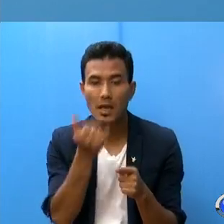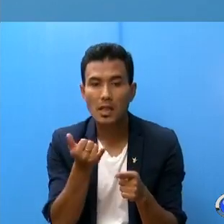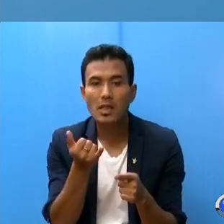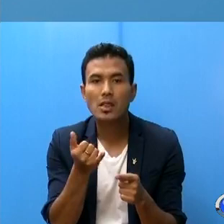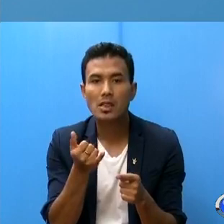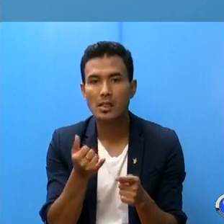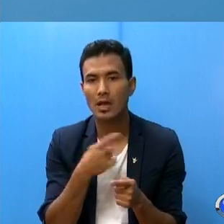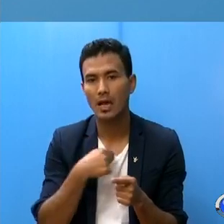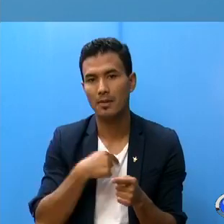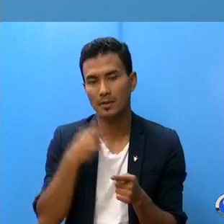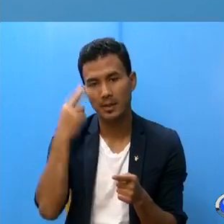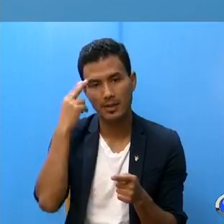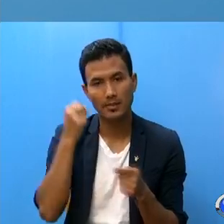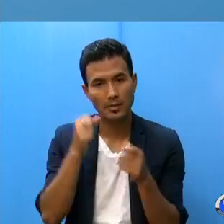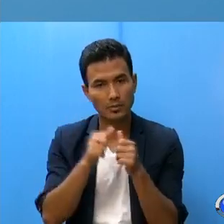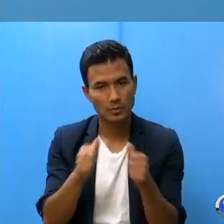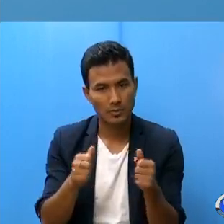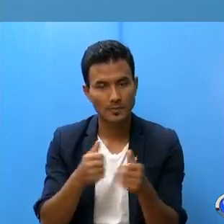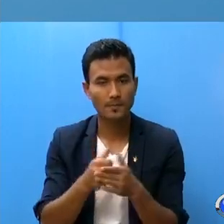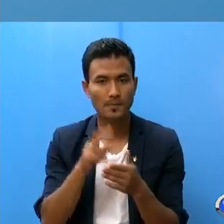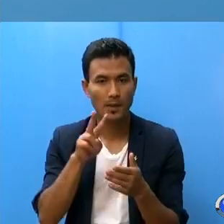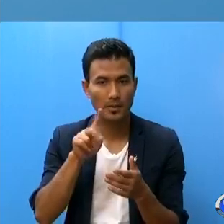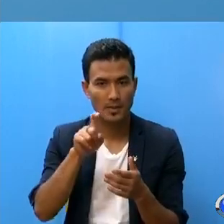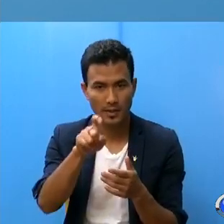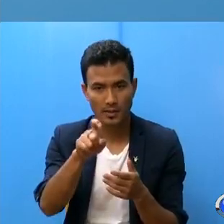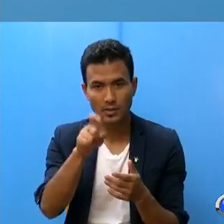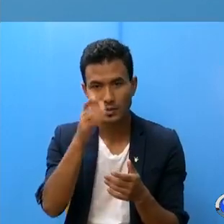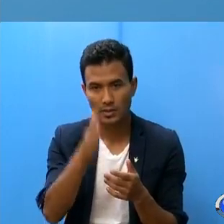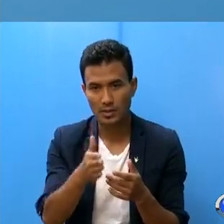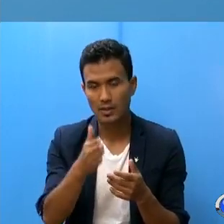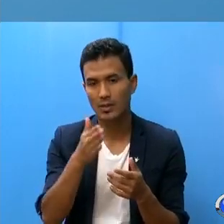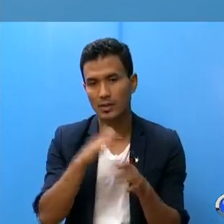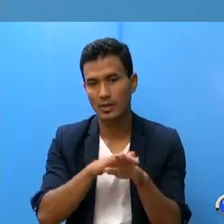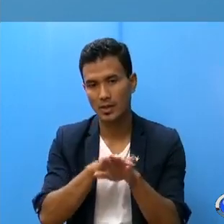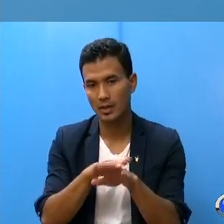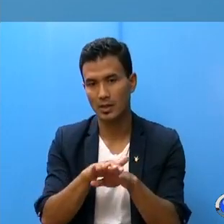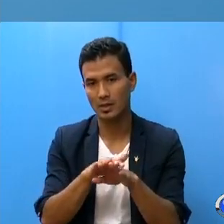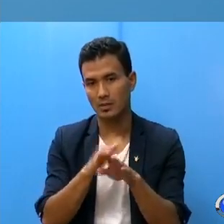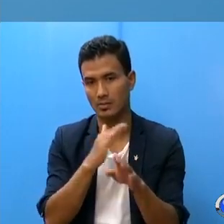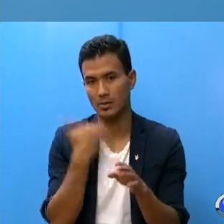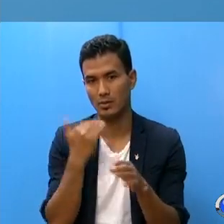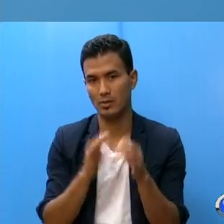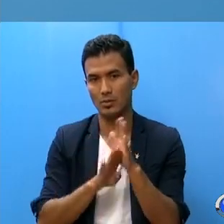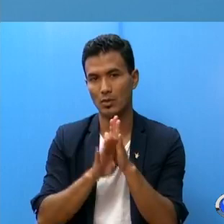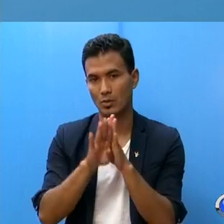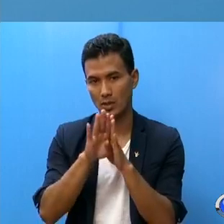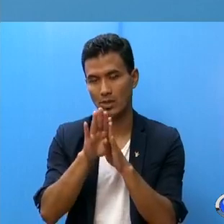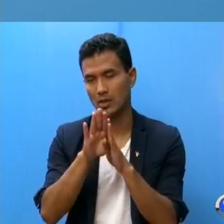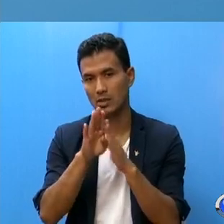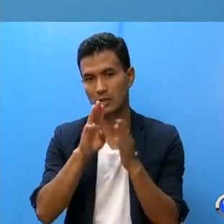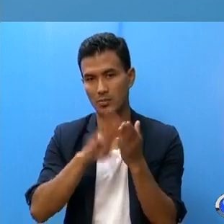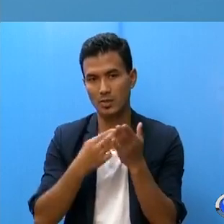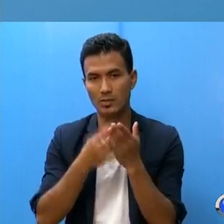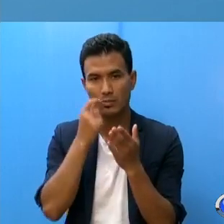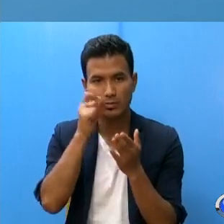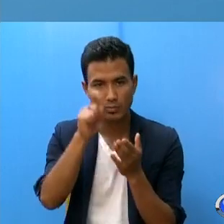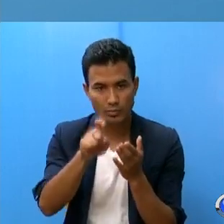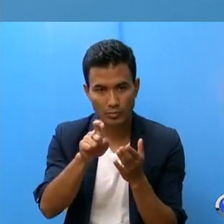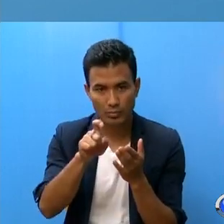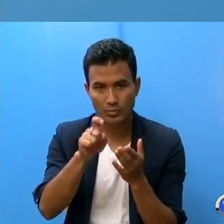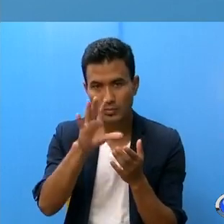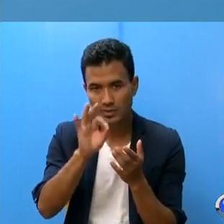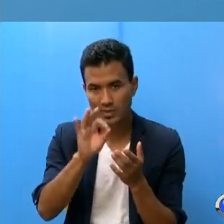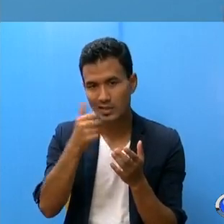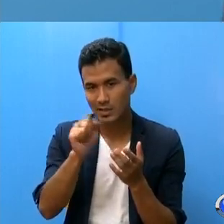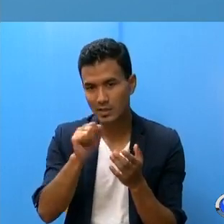लेो नुच सायरा मां। बुड़े स्काल मानिको